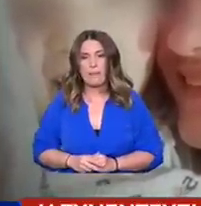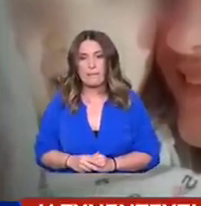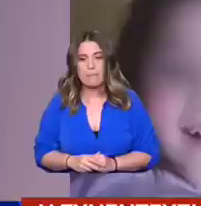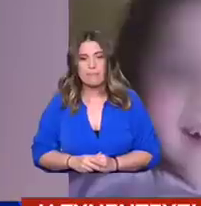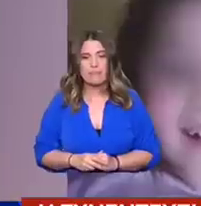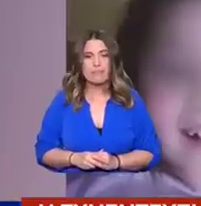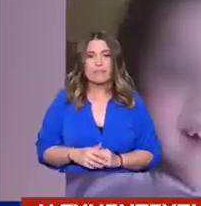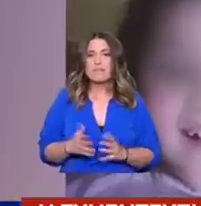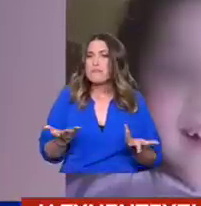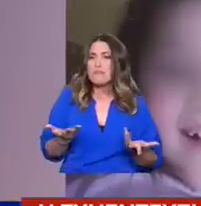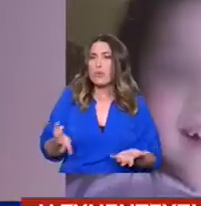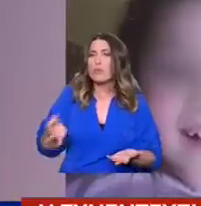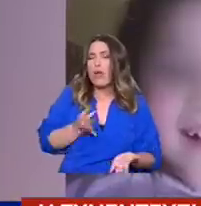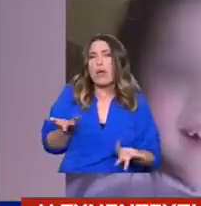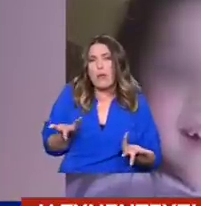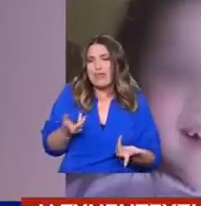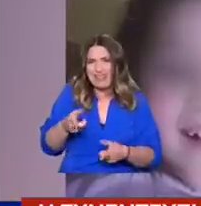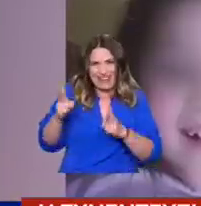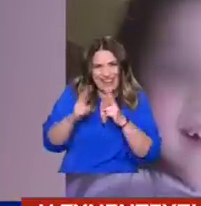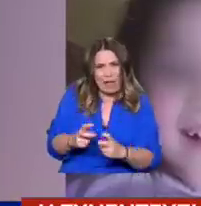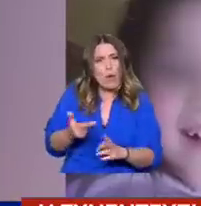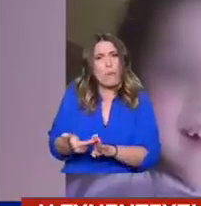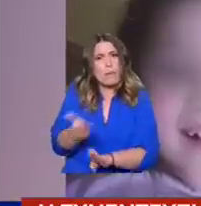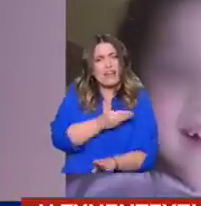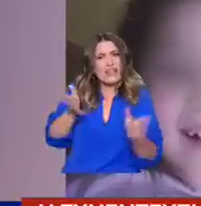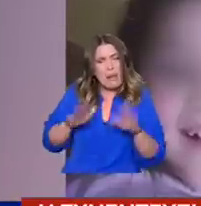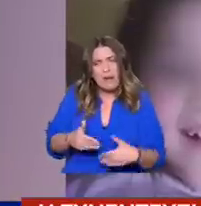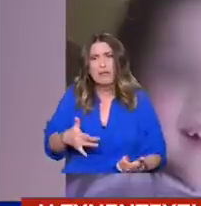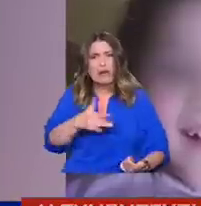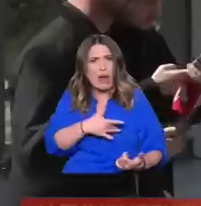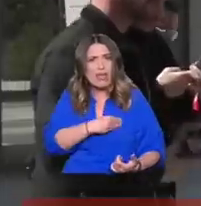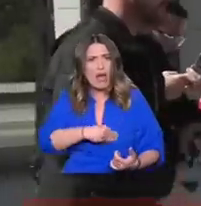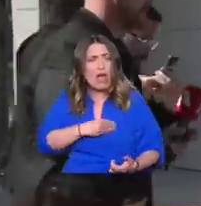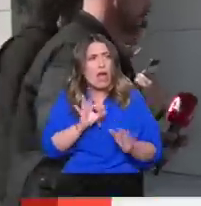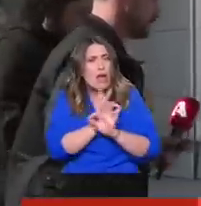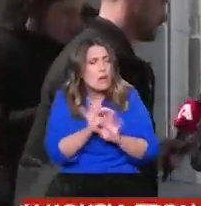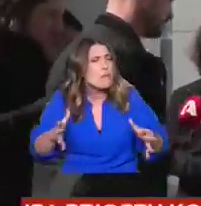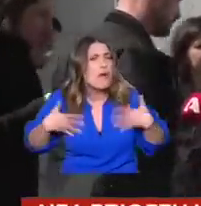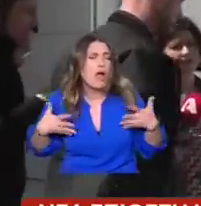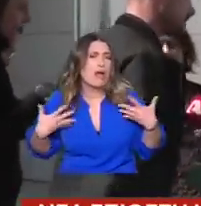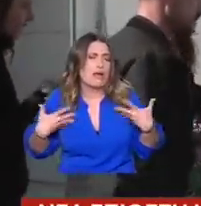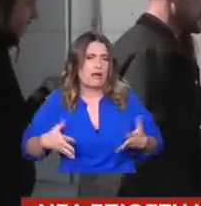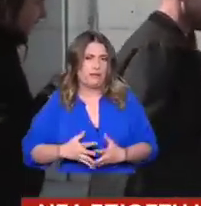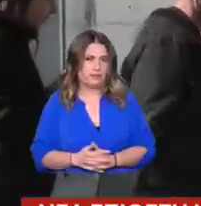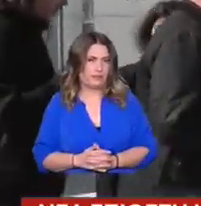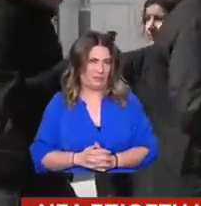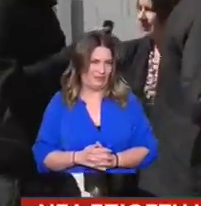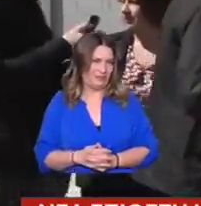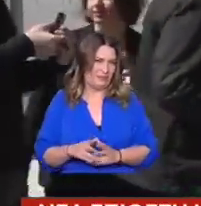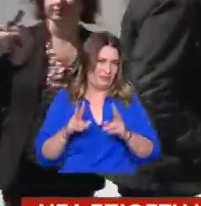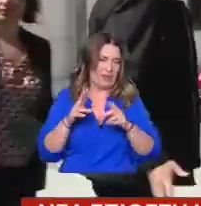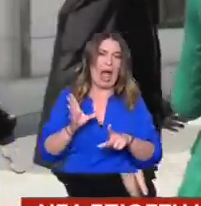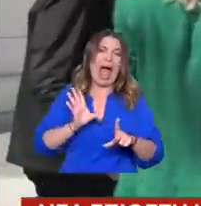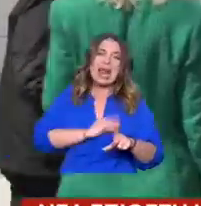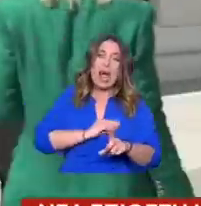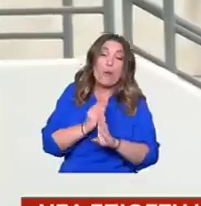ρώτησαν αν την είχα δει πριν και τους είπα ότι την είχα δει πριν από 10 μέρες. Και ήταν εντελώς φυσιολογική. Για να εξεταστεί η παιδοκαρδιολόγος, διακόπηκε η